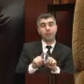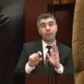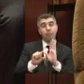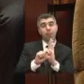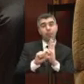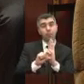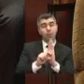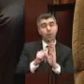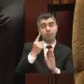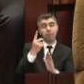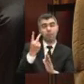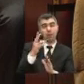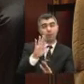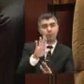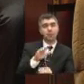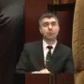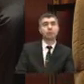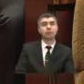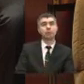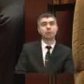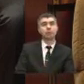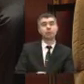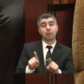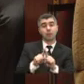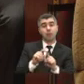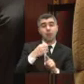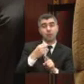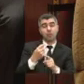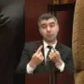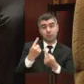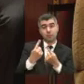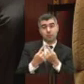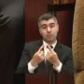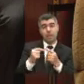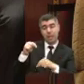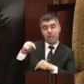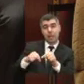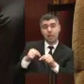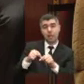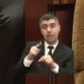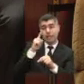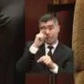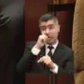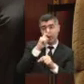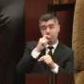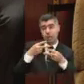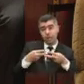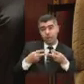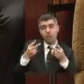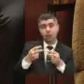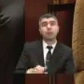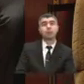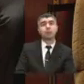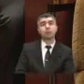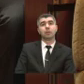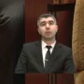المادة 152 من بعد ما رجعت بواحد الشكل كبير الظاهرة ديال التكفير في بلادنا للأسف الشديد.